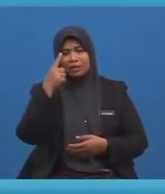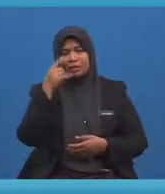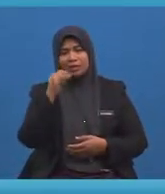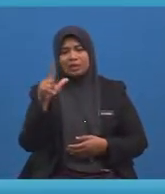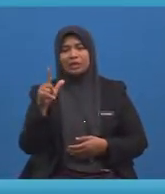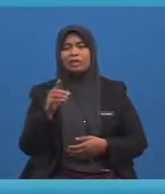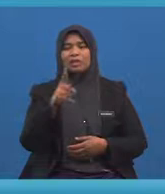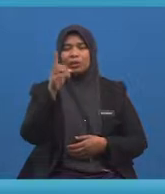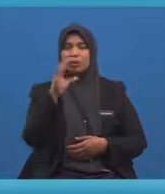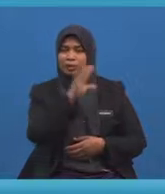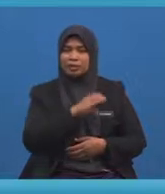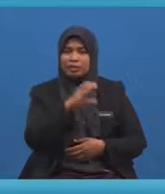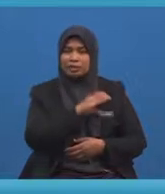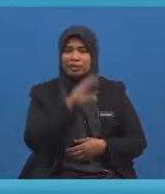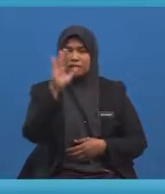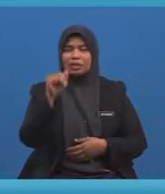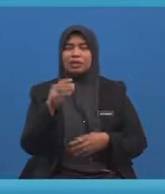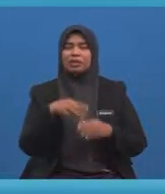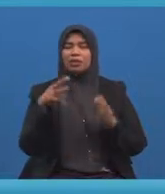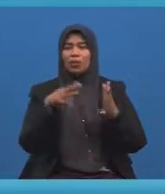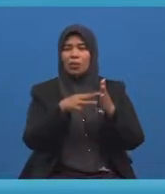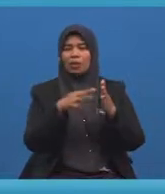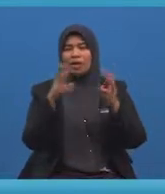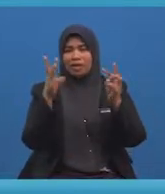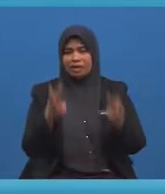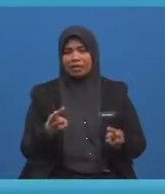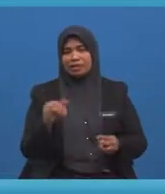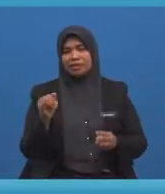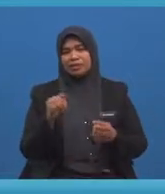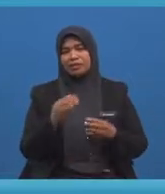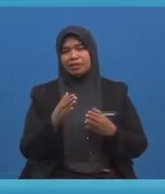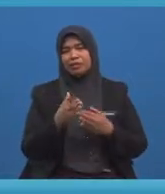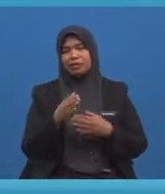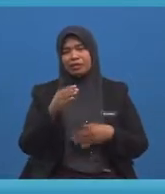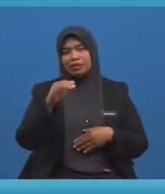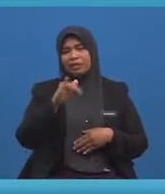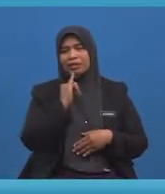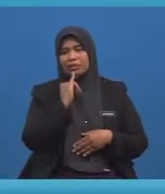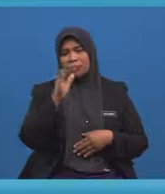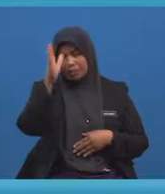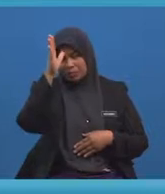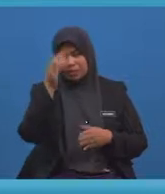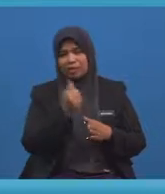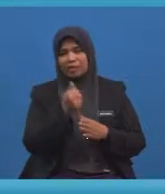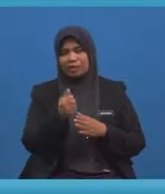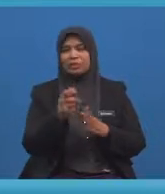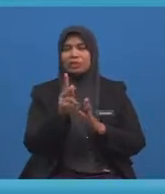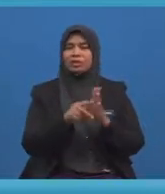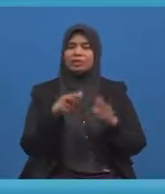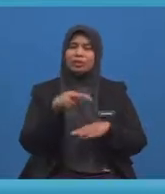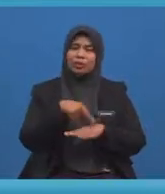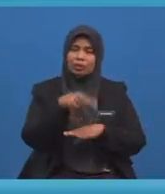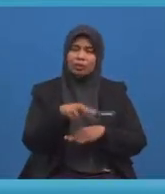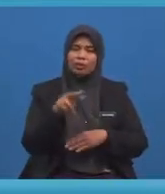satu ciri yang diwarisi daripada ibu bapa ataupun keturunan. Ciri